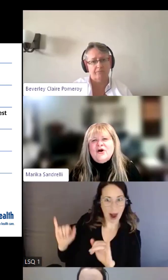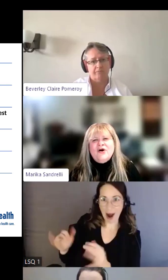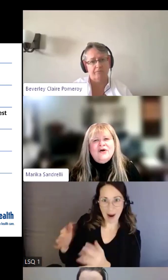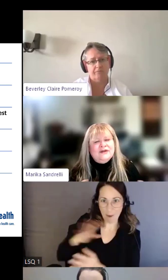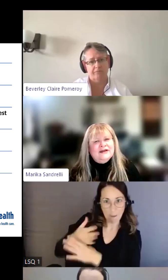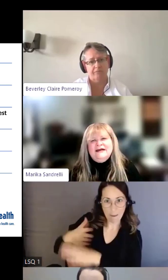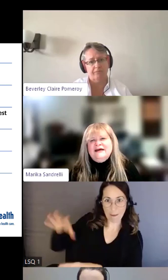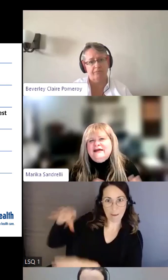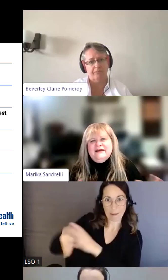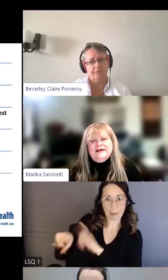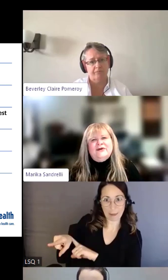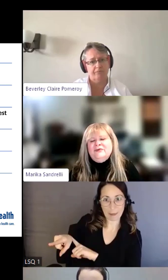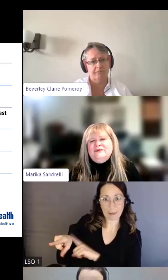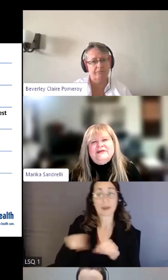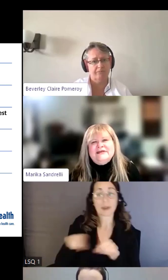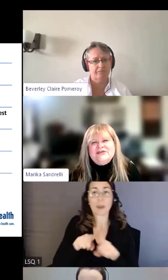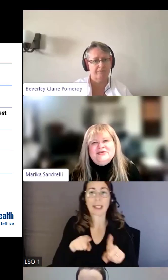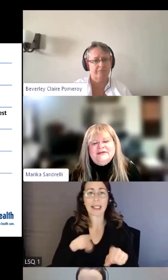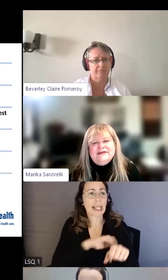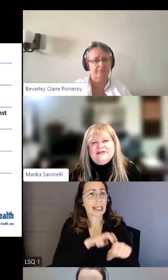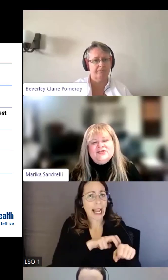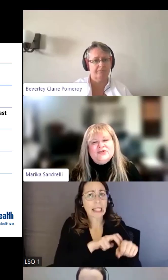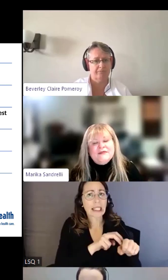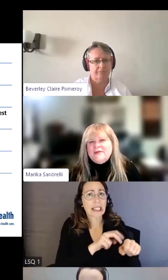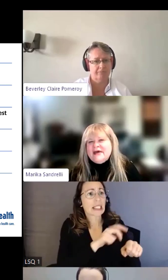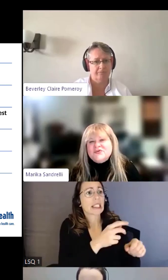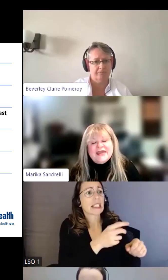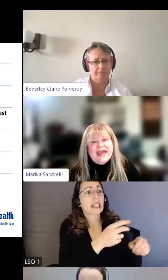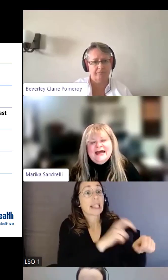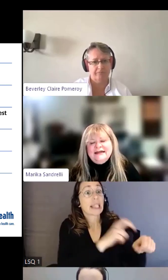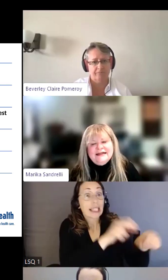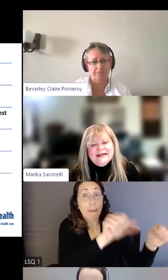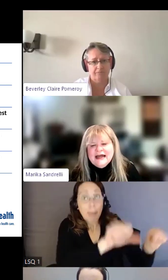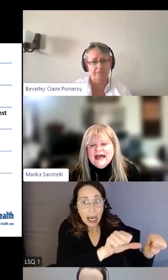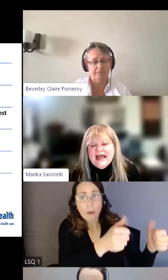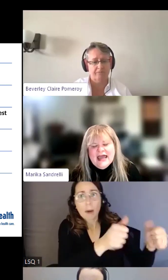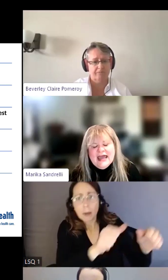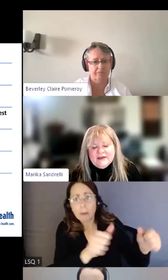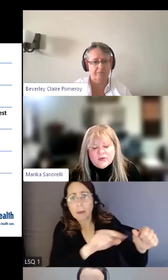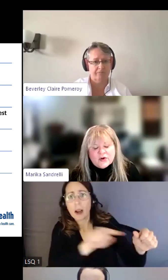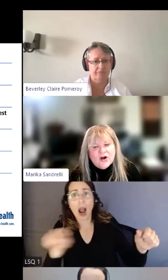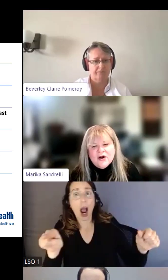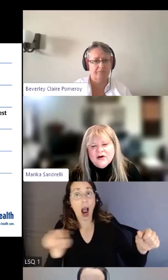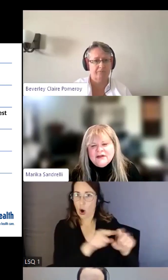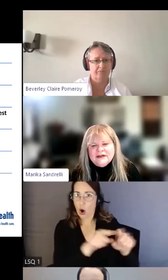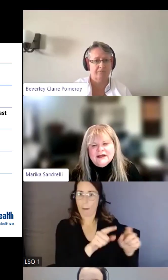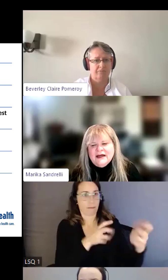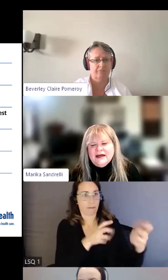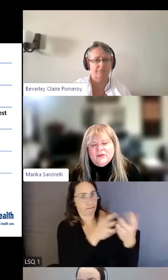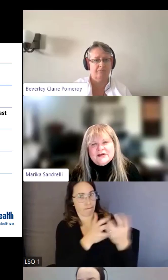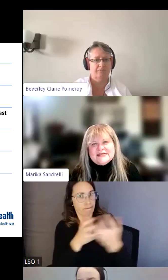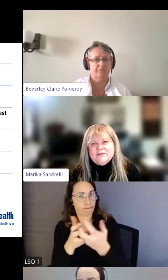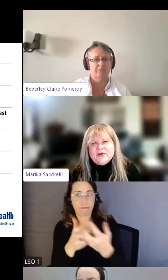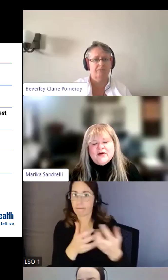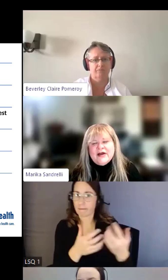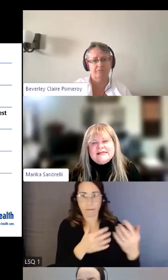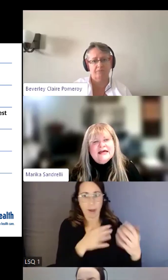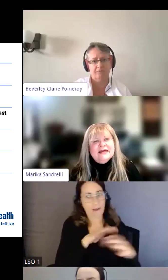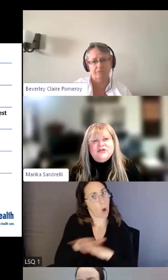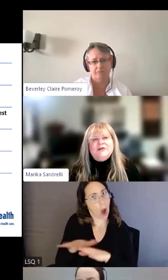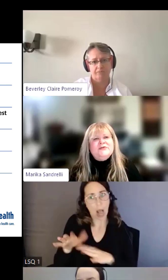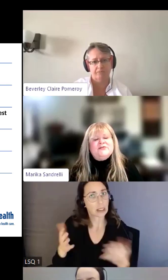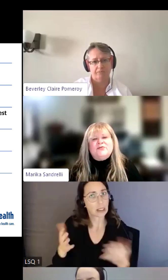affecte la détresse. Notre réponse au stress affecte notre niveau de détresse. TRIP est un